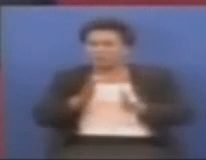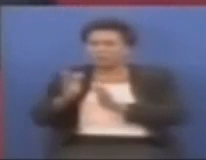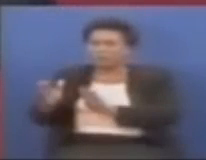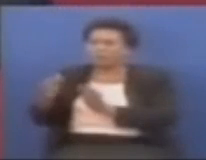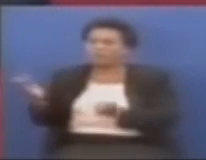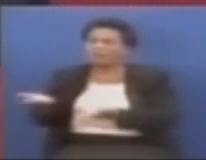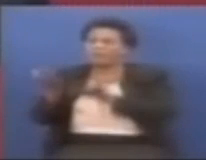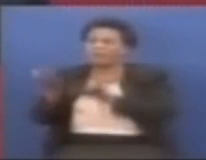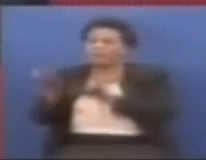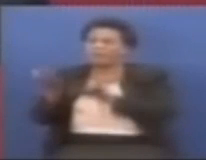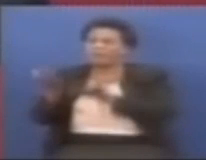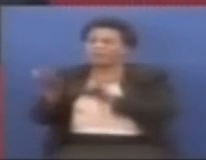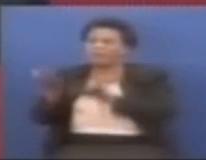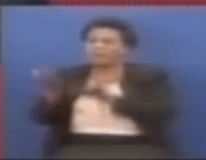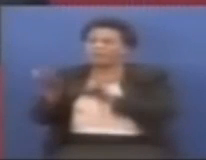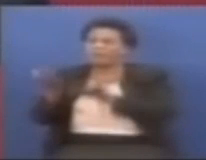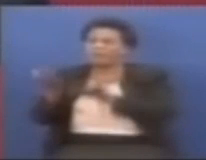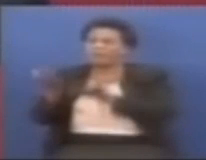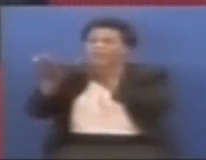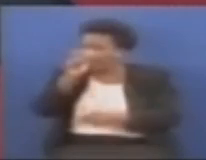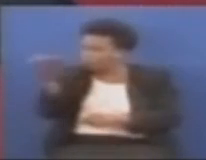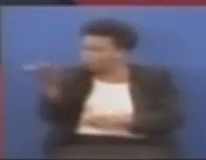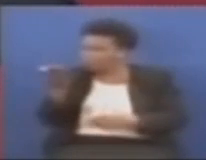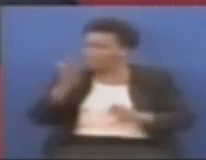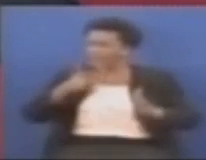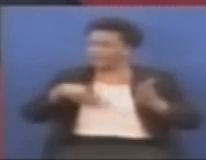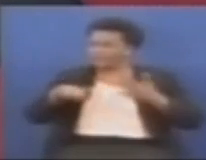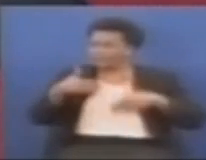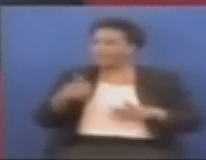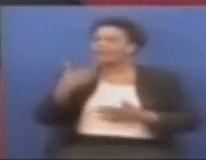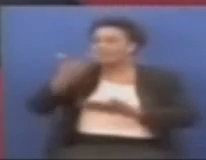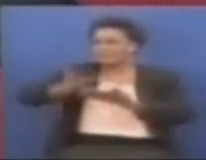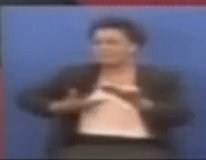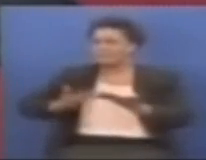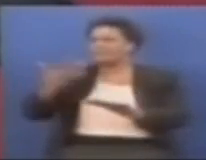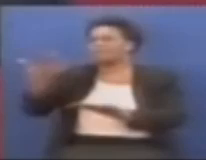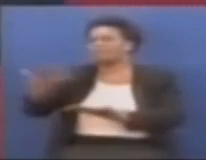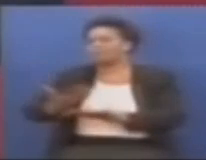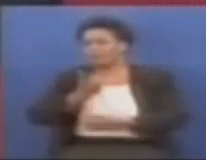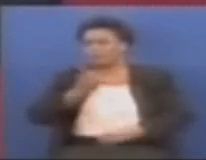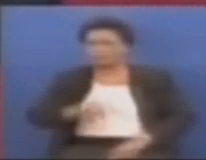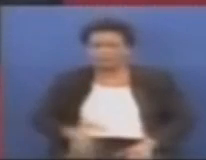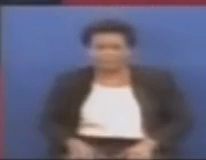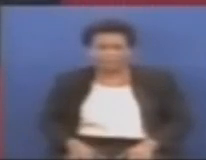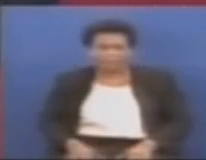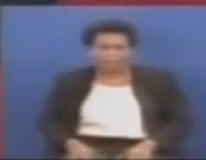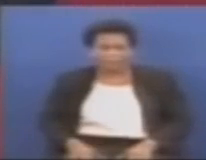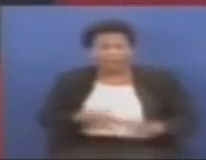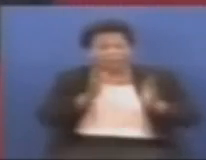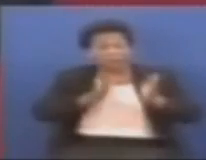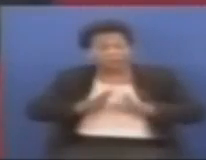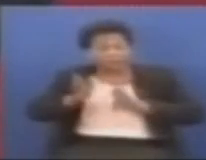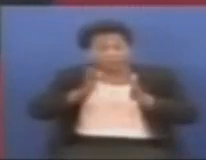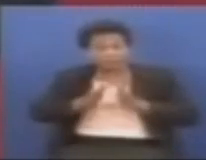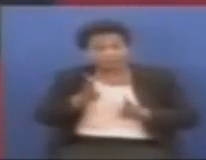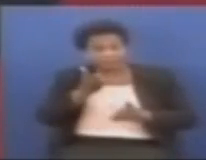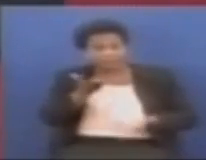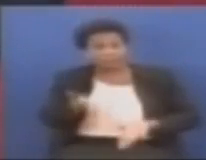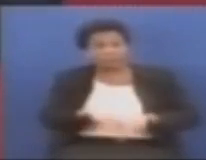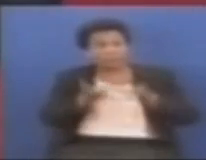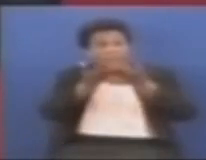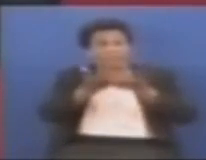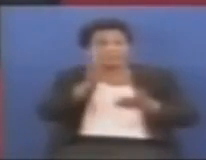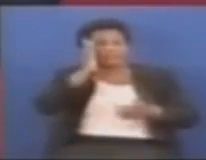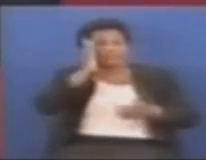kuimarisha utekelezaji wa mfuko wa maendeleo kuwapa vyeti. Utaratibu huu unawapa fursa ya vijana wetu kuendelea na mafunzo rasmi